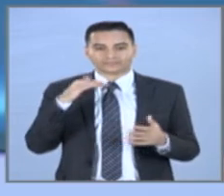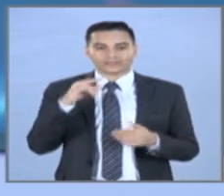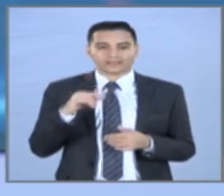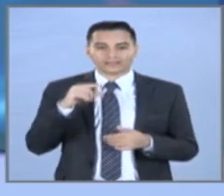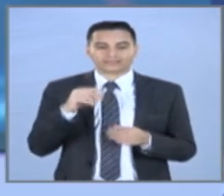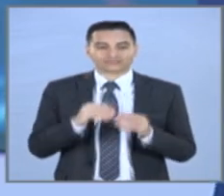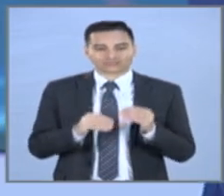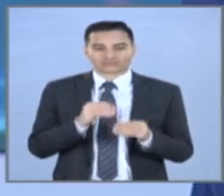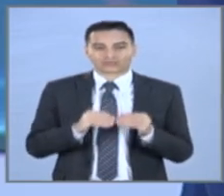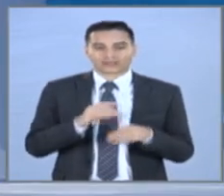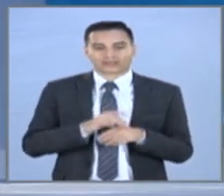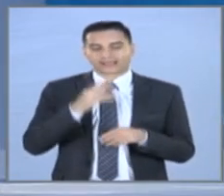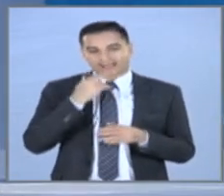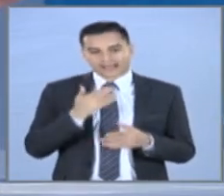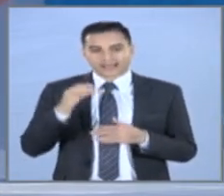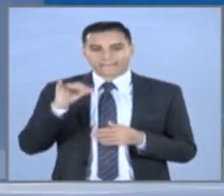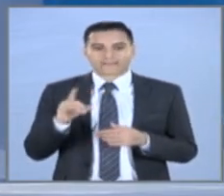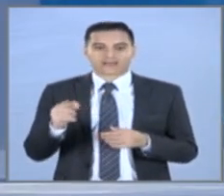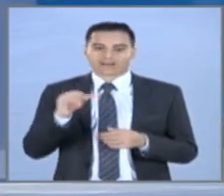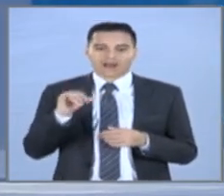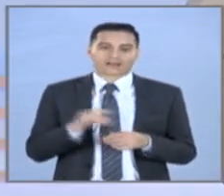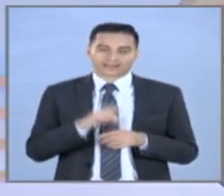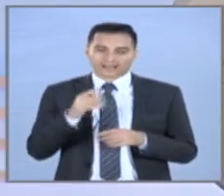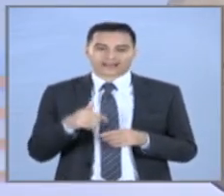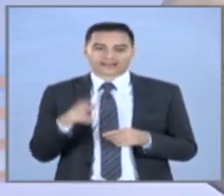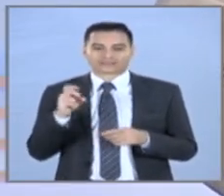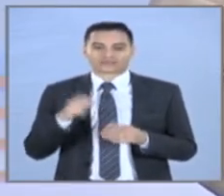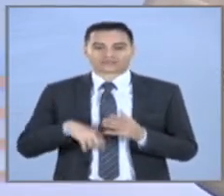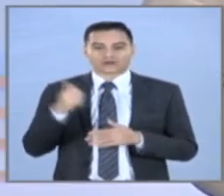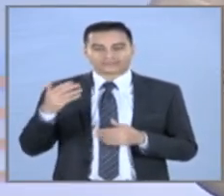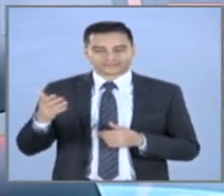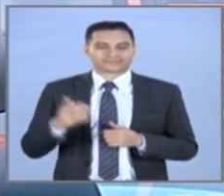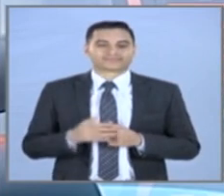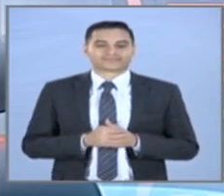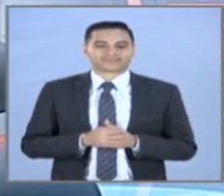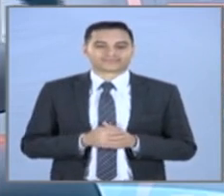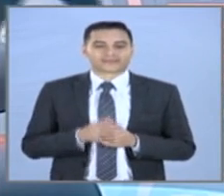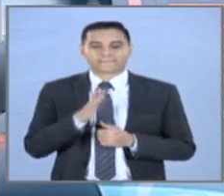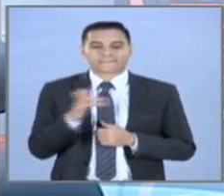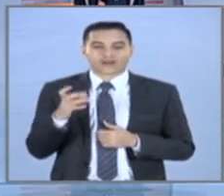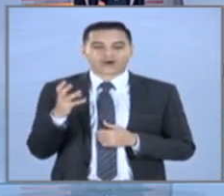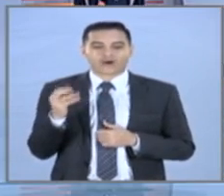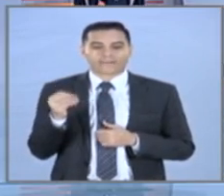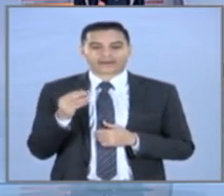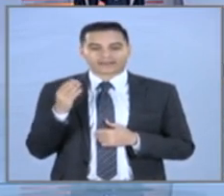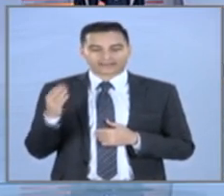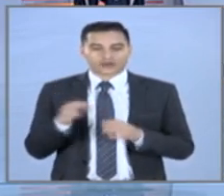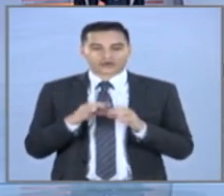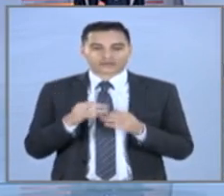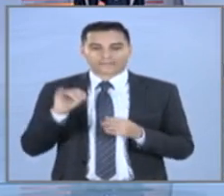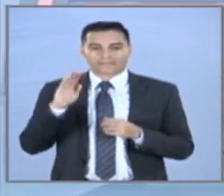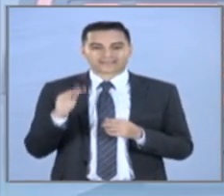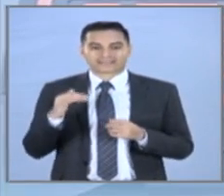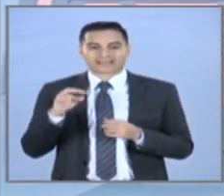يا عمر وميراي، هارد لك وجود لك. رجعت لهم ب 25 نقطة. 140 عيلة